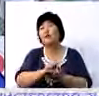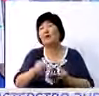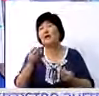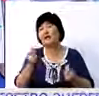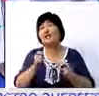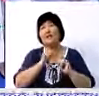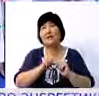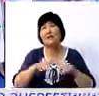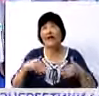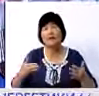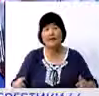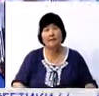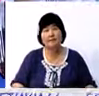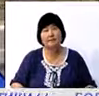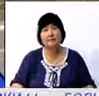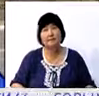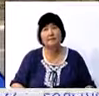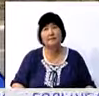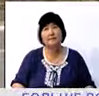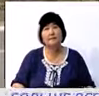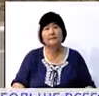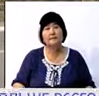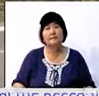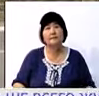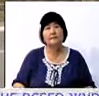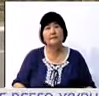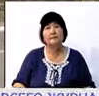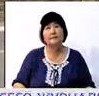денежными призами. Алина Параджан, Алмат Миндыбаев, Досхан Сатпай, телеканал Кызылорда.